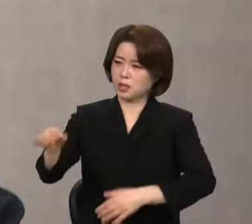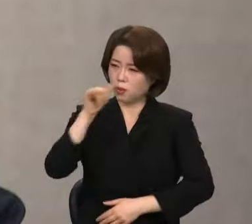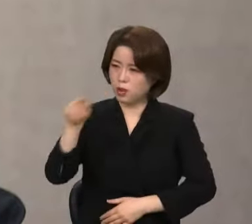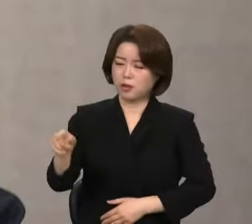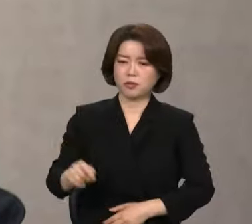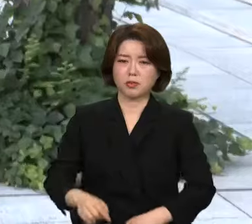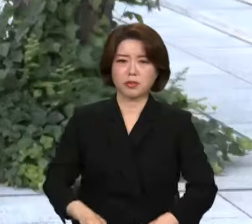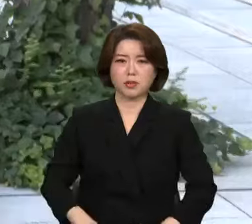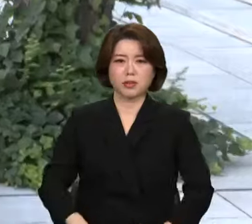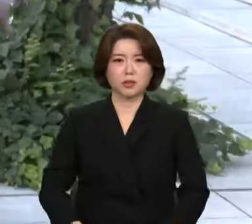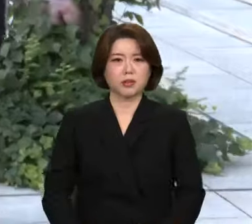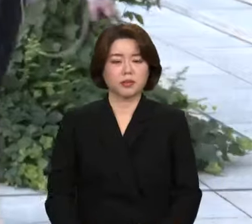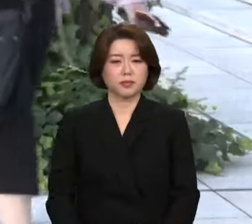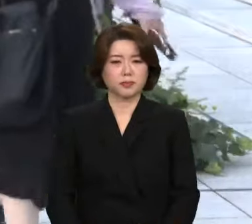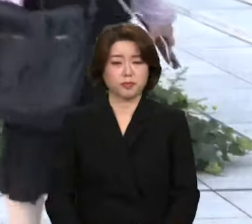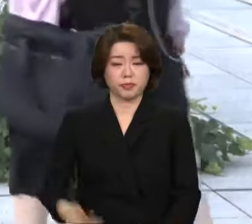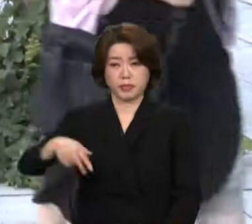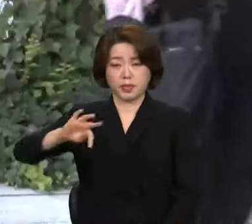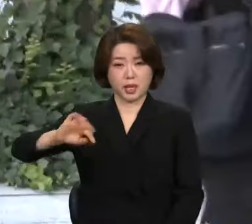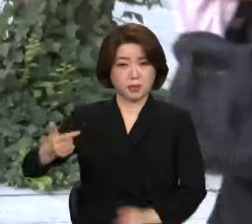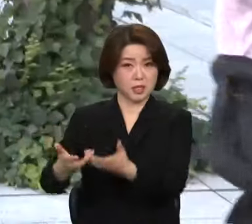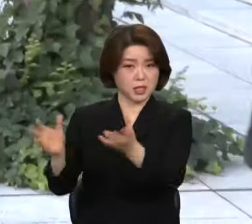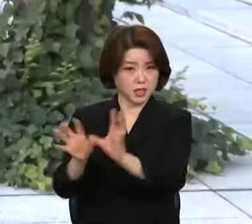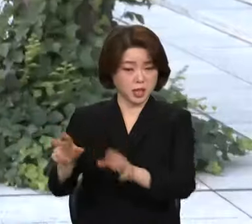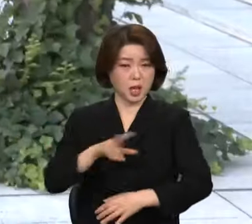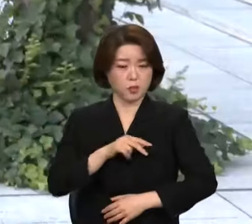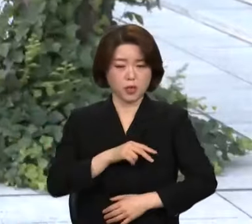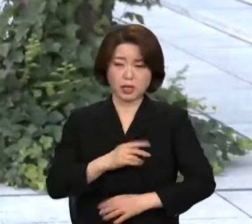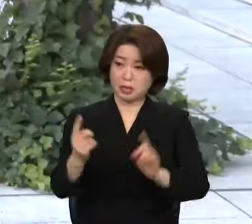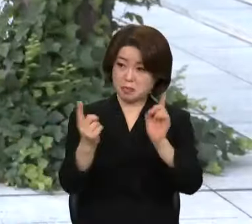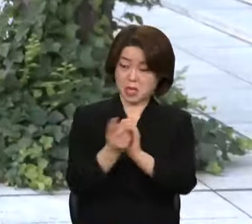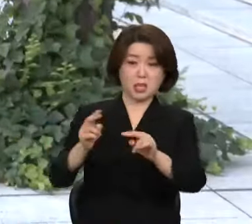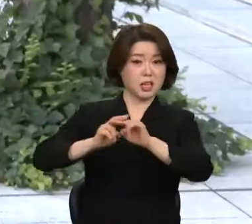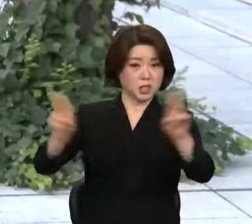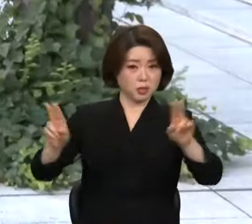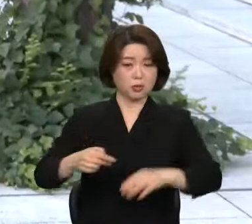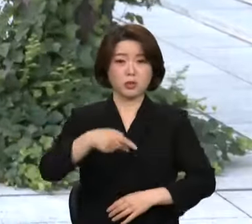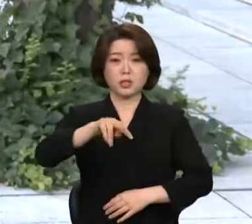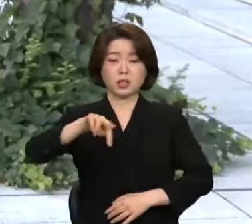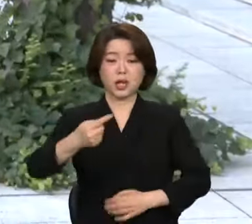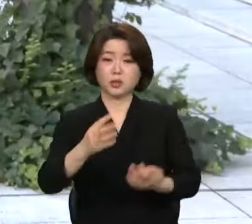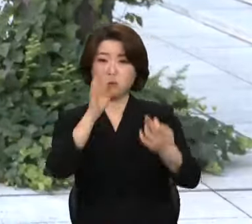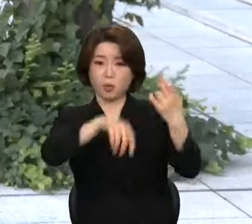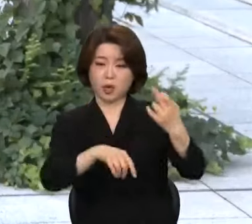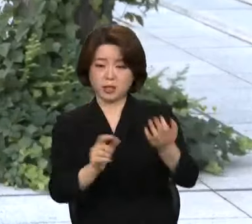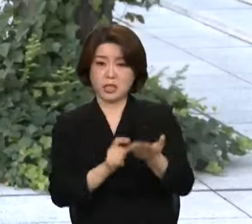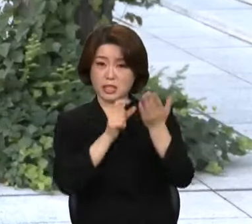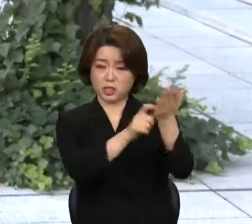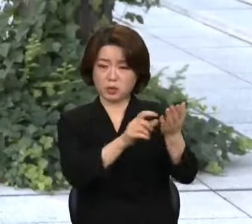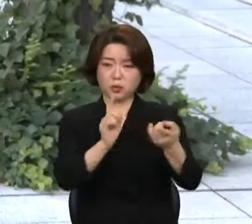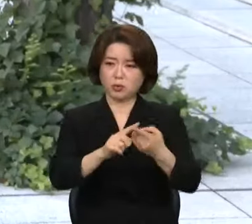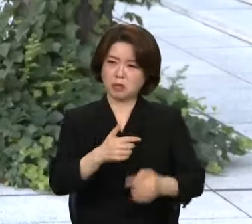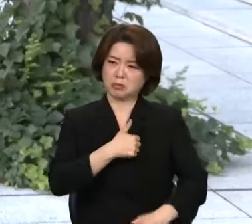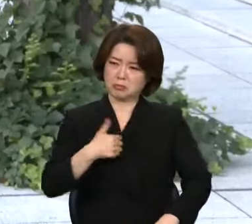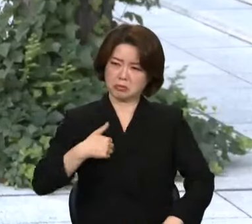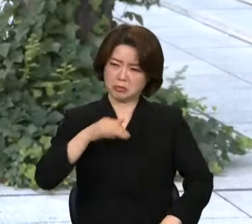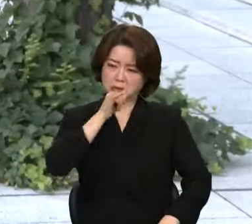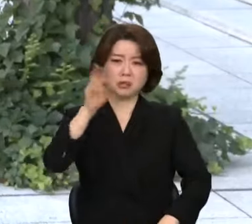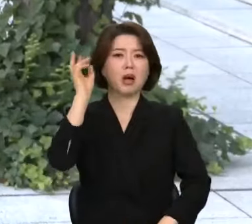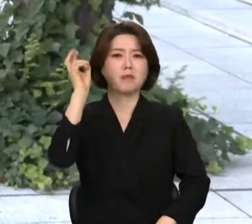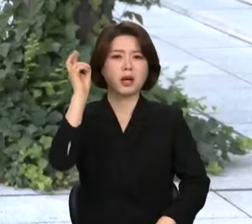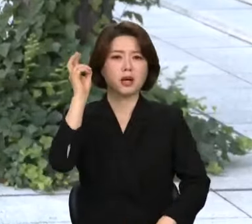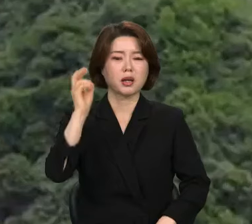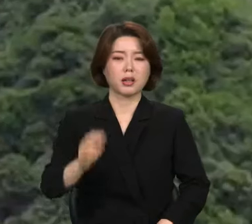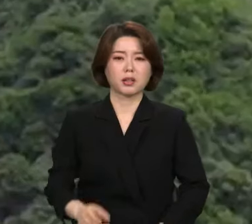나옵니다. 자민당 의원들이 돌연 면담을 취소한 데엔 사도광산 등재에 대한 자신감이 깔려 있다는 분석이 나오고